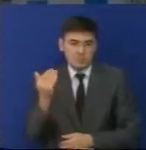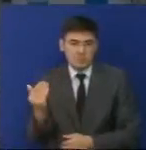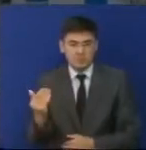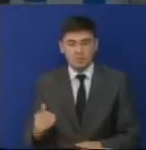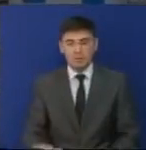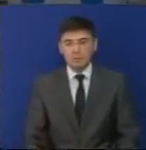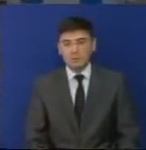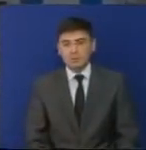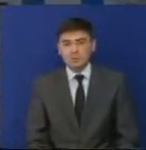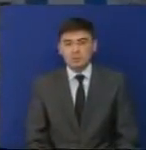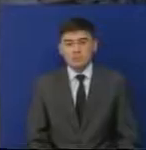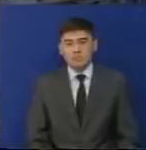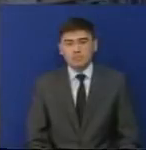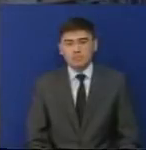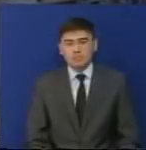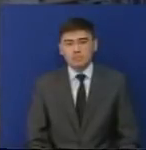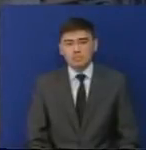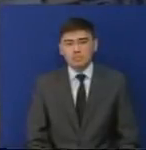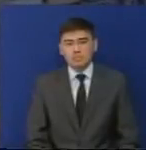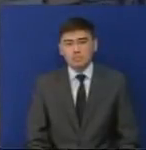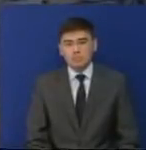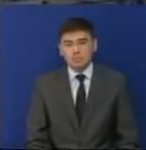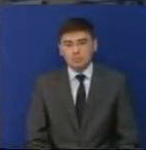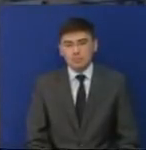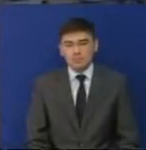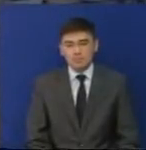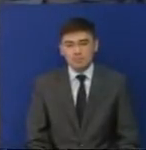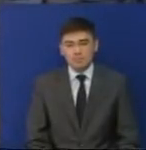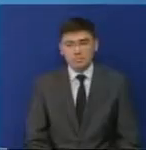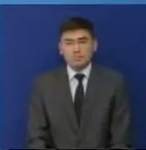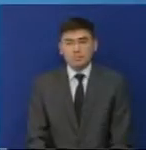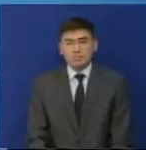Жүсінбекқызы, Ержан Жақып, Сәуле Байғалиева, Ілияс Кіндікбаев, Семей, телеарнасы.